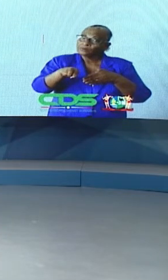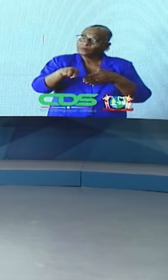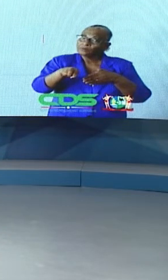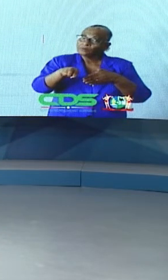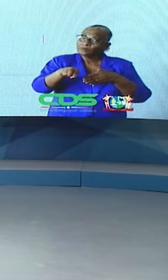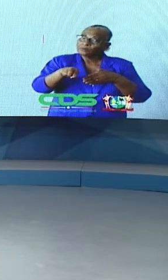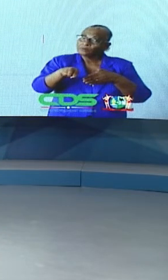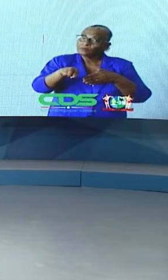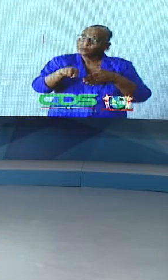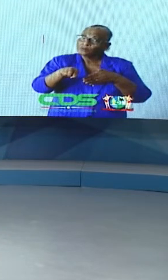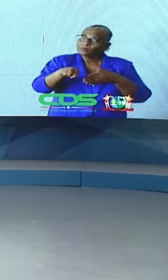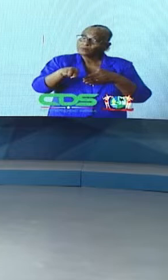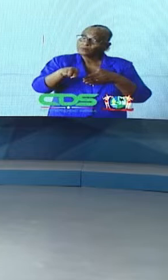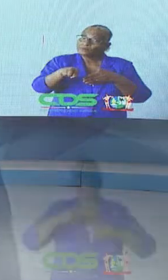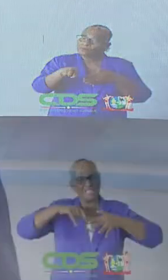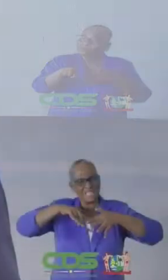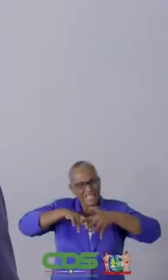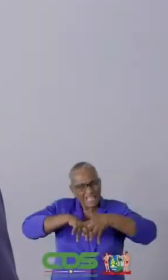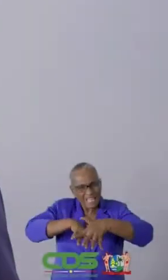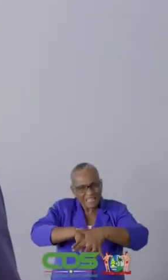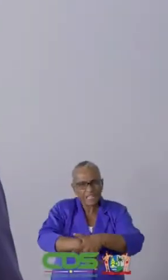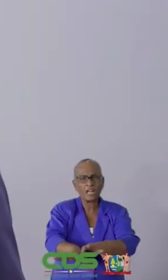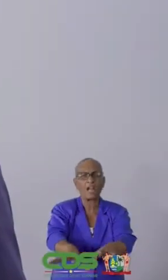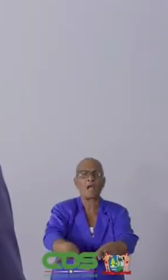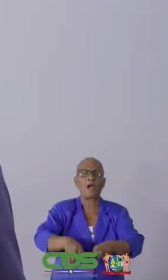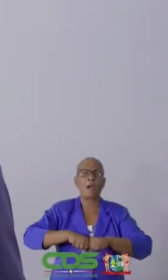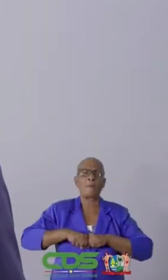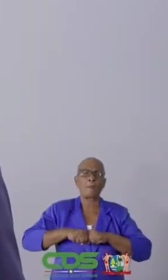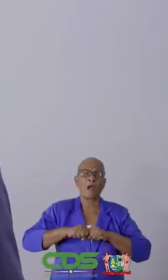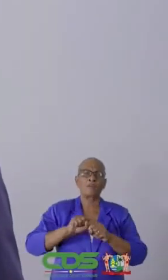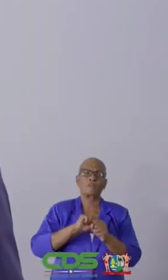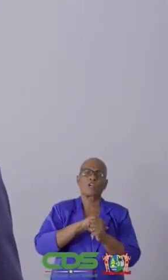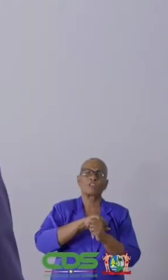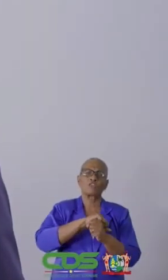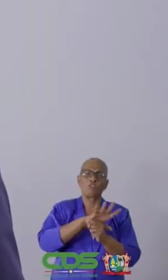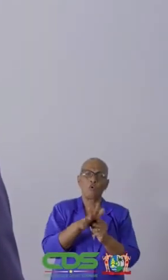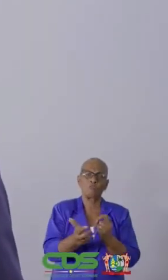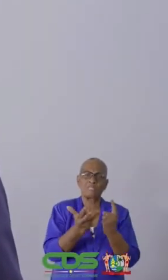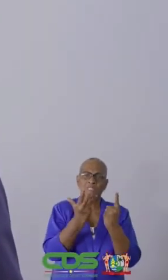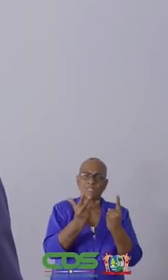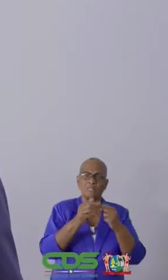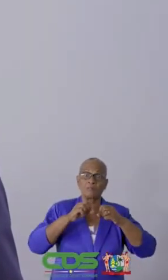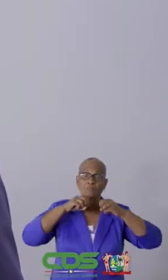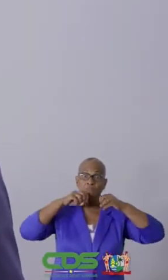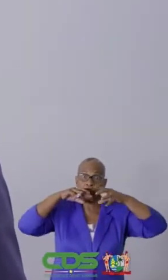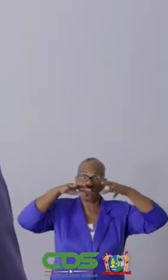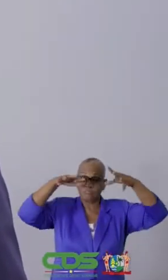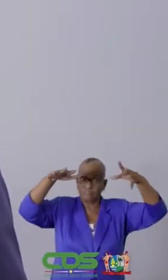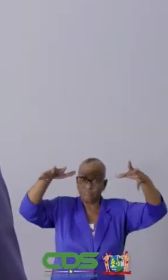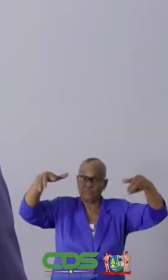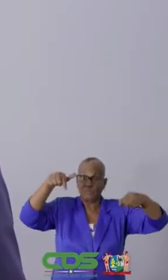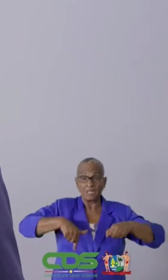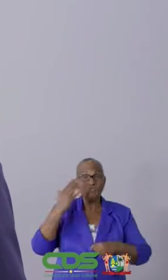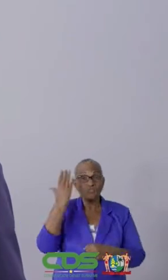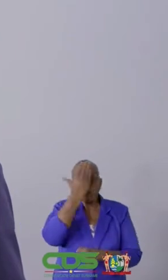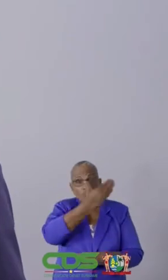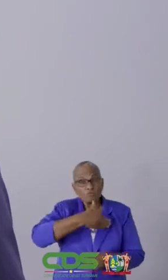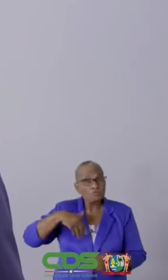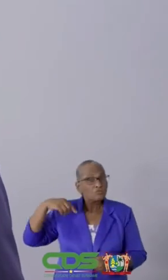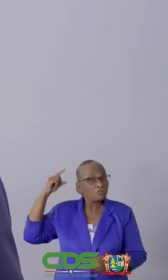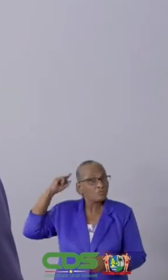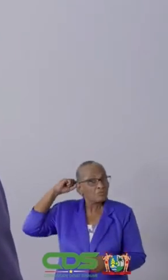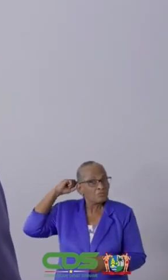goed onder controle is. Integrale aanpak van de COVID-19-pandemie in Suriname